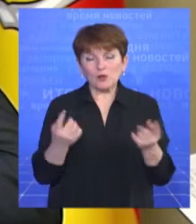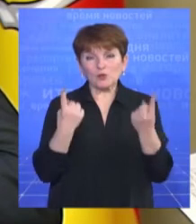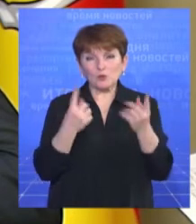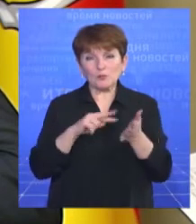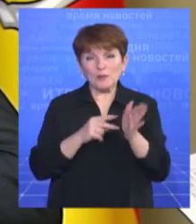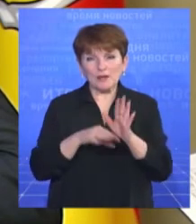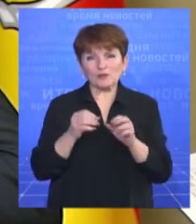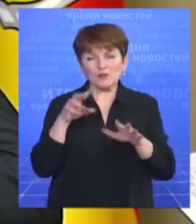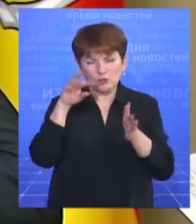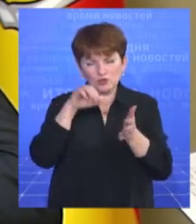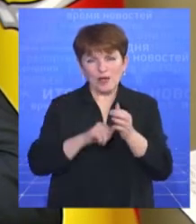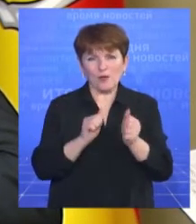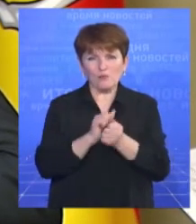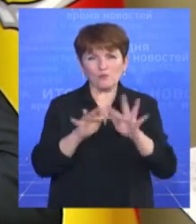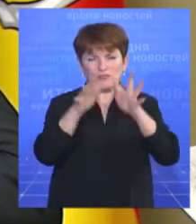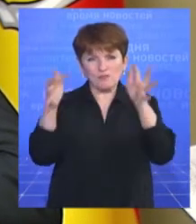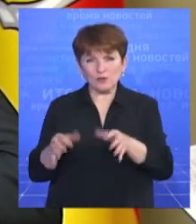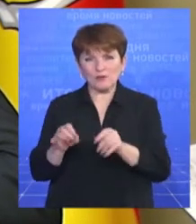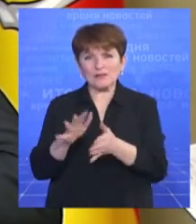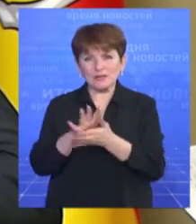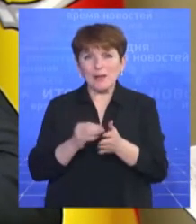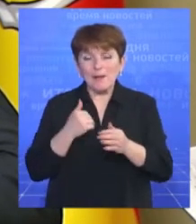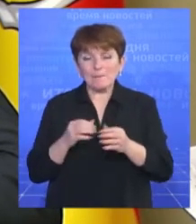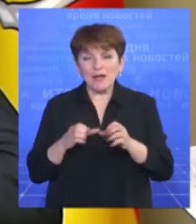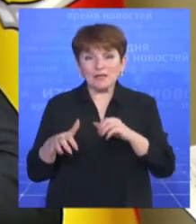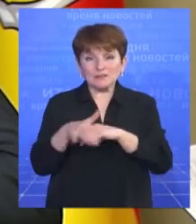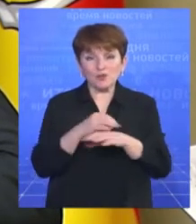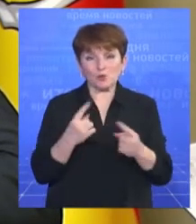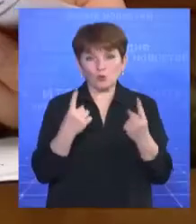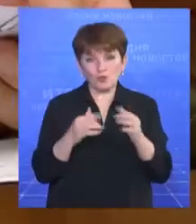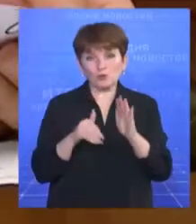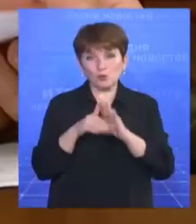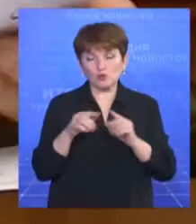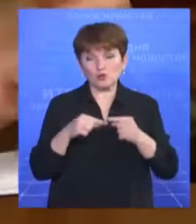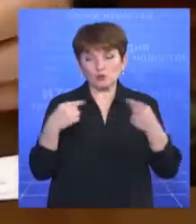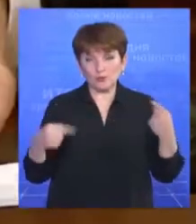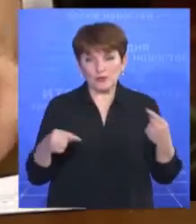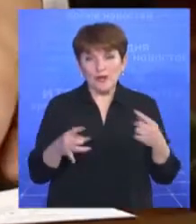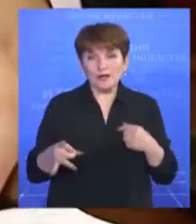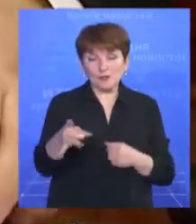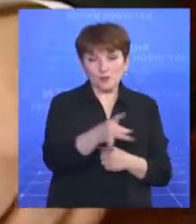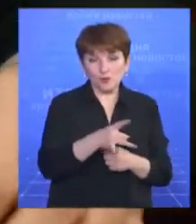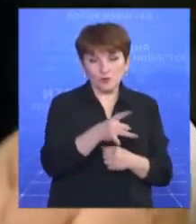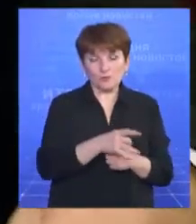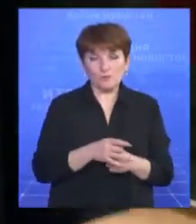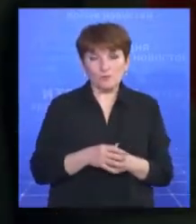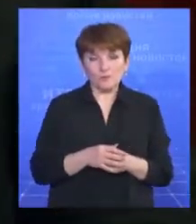крупные проекты, включая свалку и так далее. И в целом по стране мы существенно лучше других